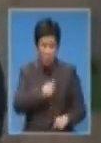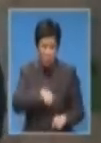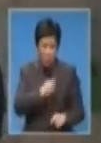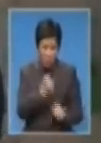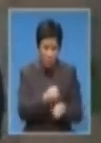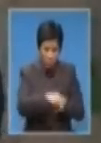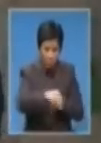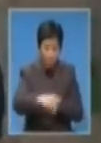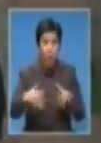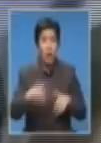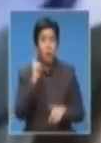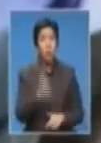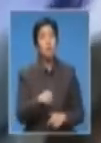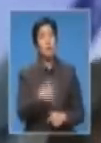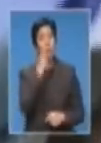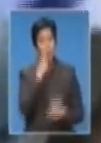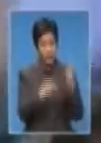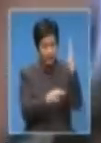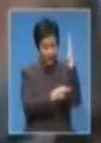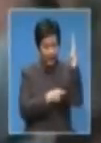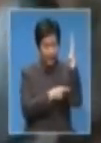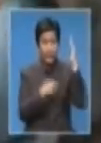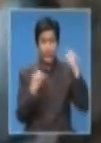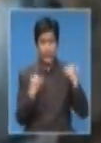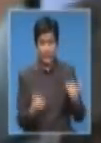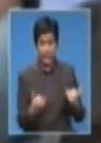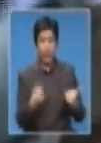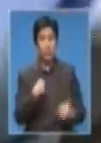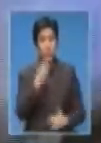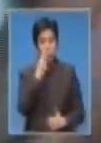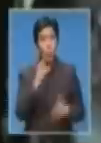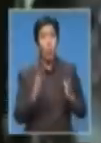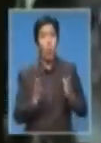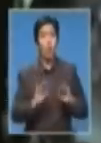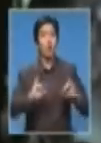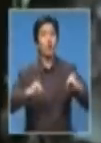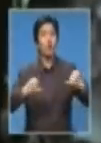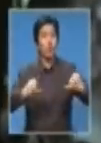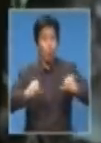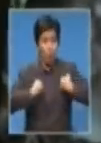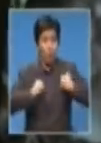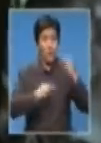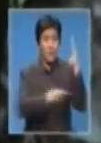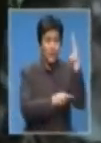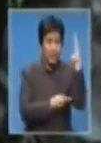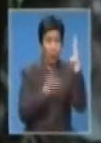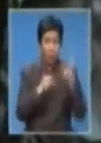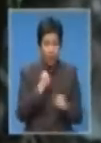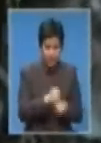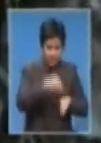นะวันนี้ต้องไปดูต้นทุนการทำยางนอกจากคนเป็นเจ้าของยางแล้วต้องไปดูคนกรีดอีกต่างห